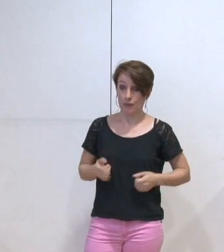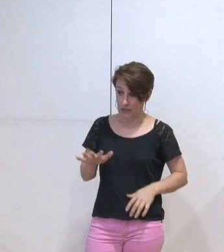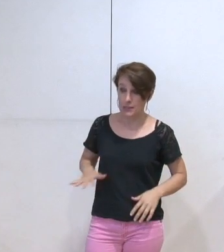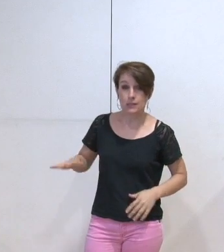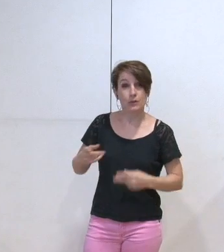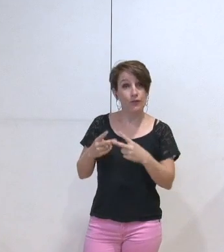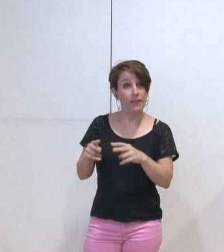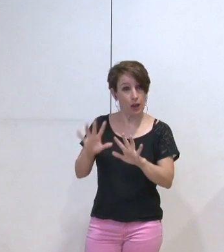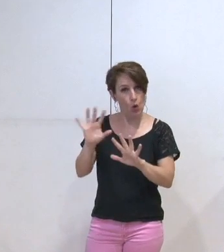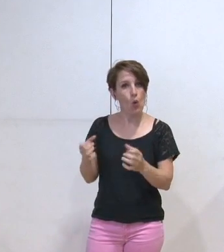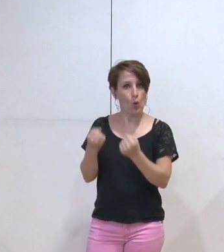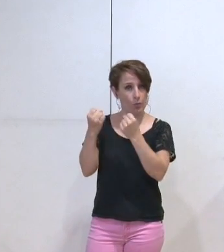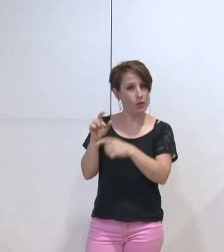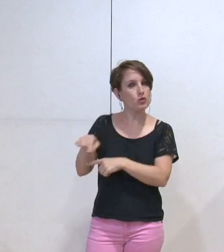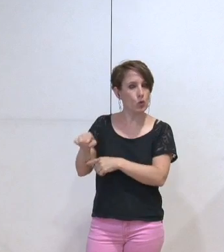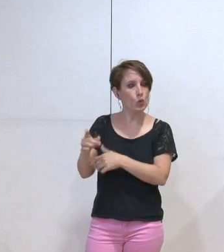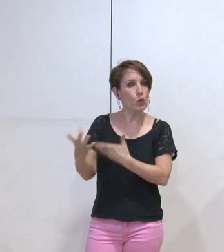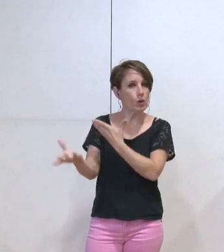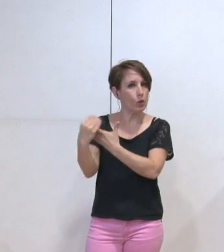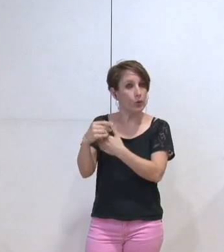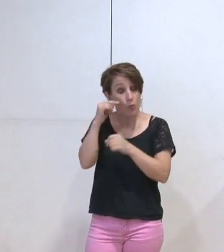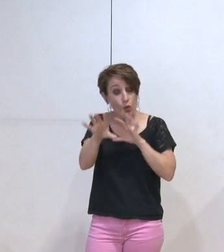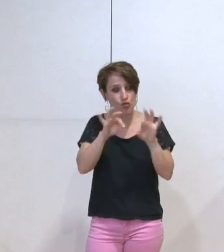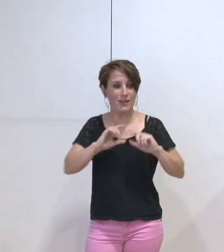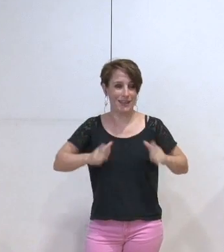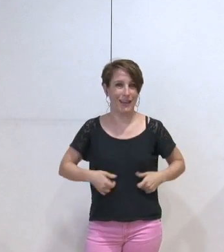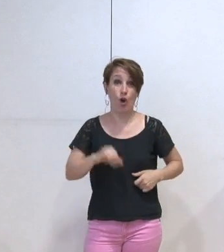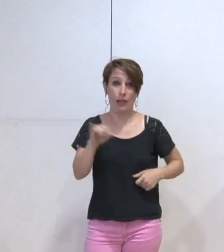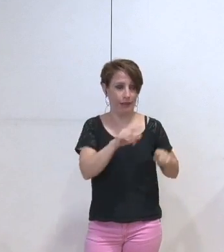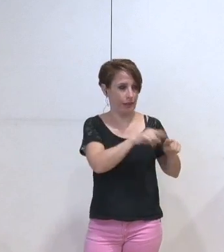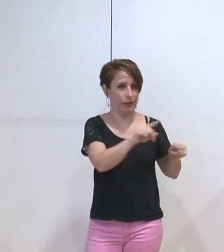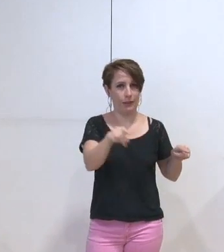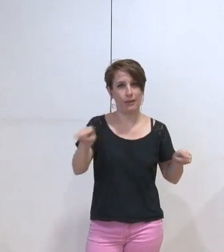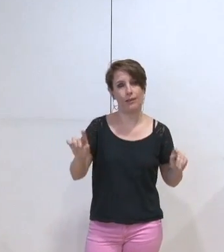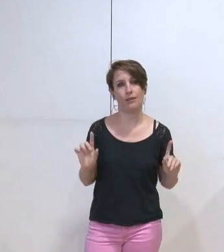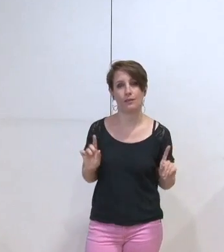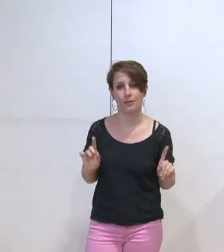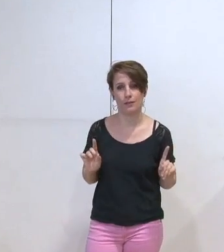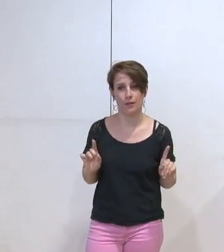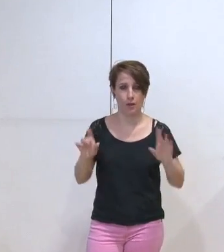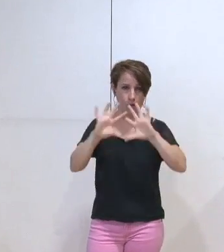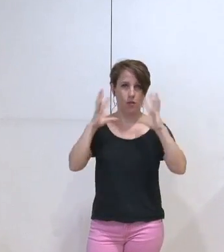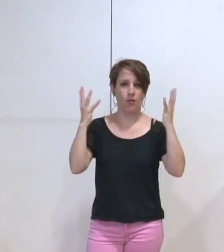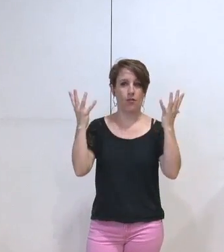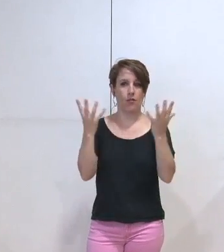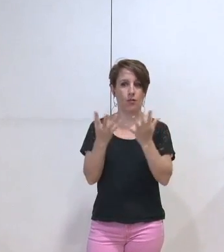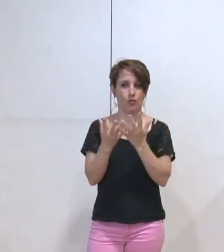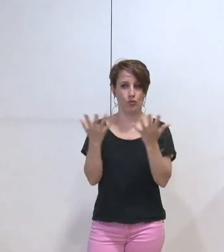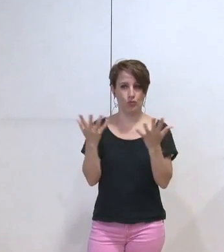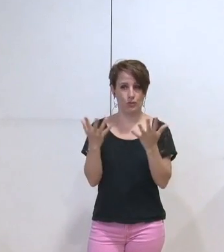choix des des écoles euh il s'agit donc d'une opération globale de de tir